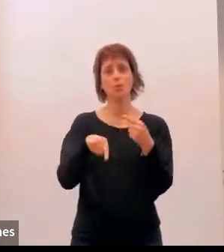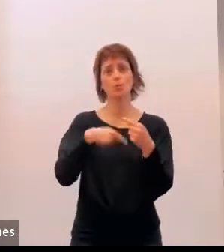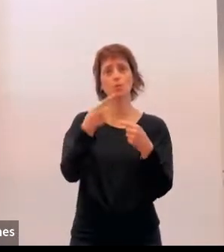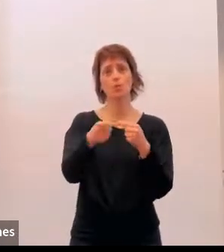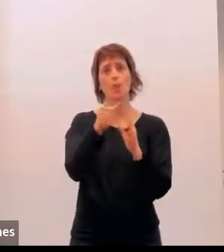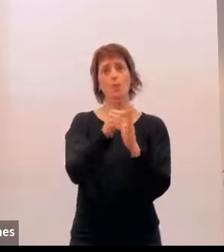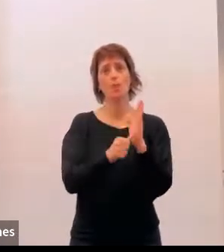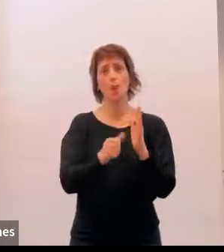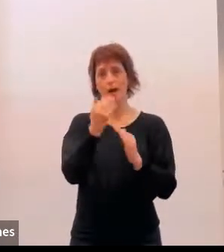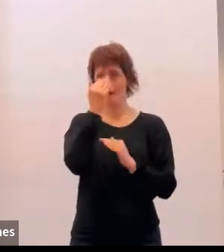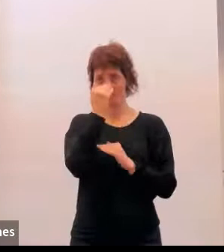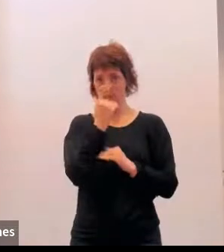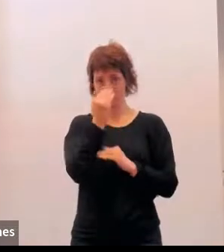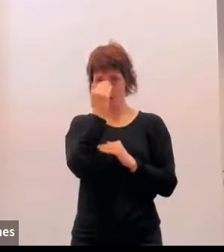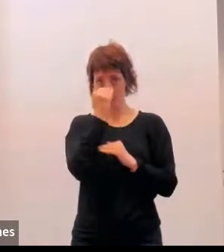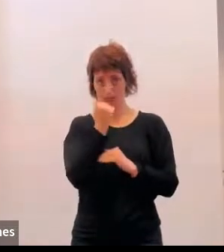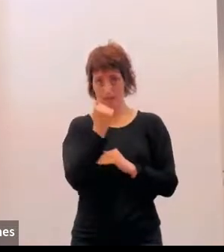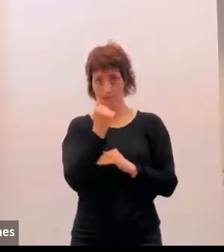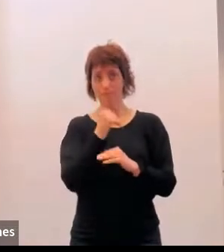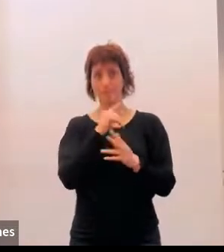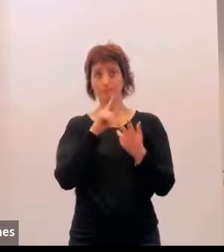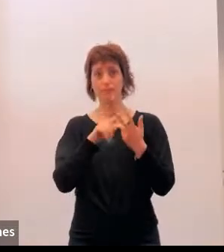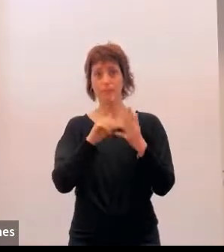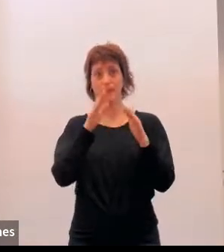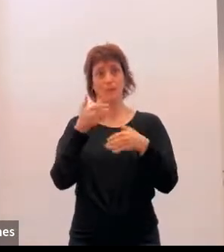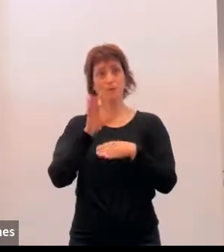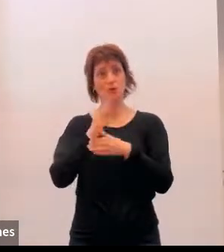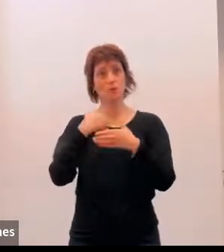et sera soumise au CT.